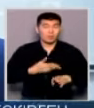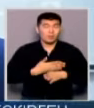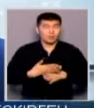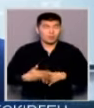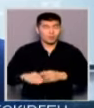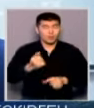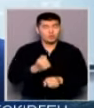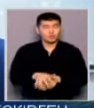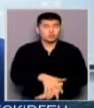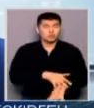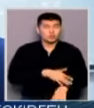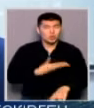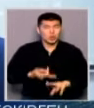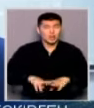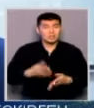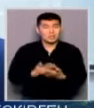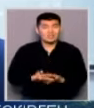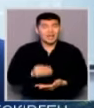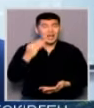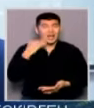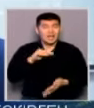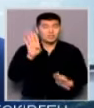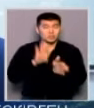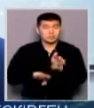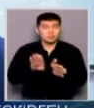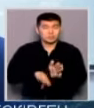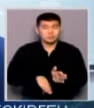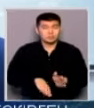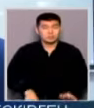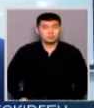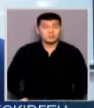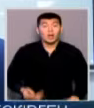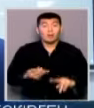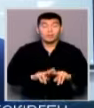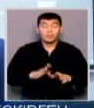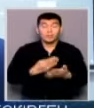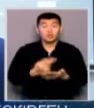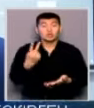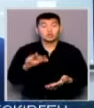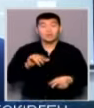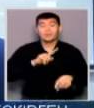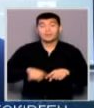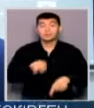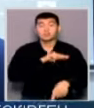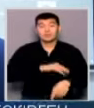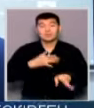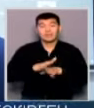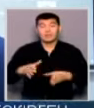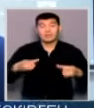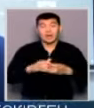болады. Осылайша мемлекеттік көрсетілетін қызметтер сапалары төмендейді. Осы сапасын арттыру және